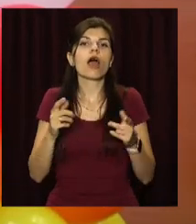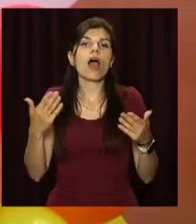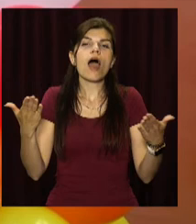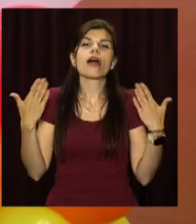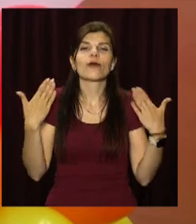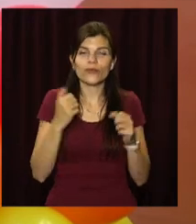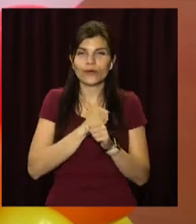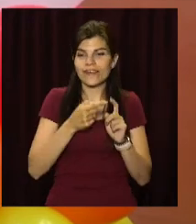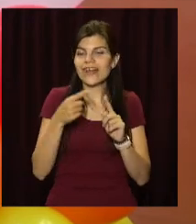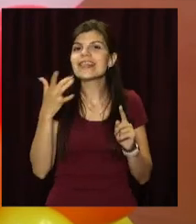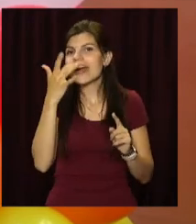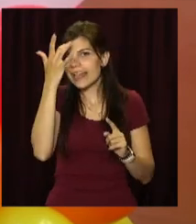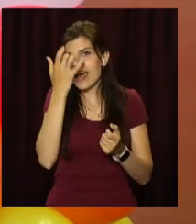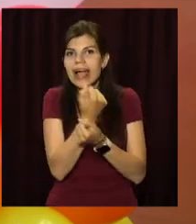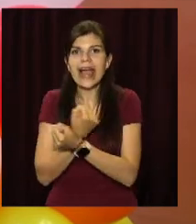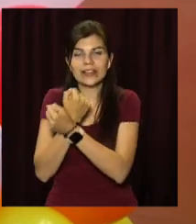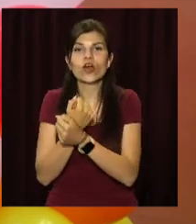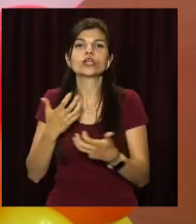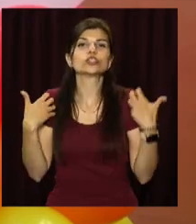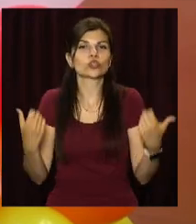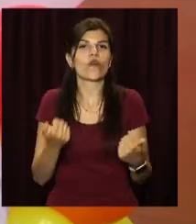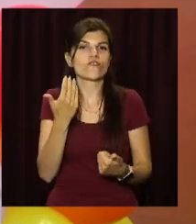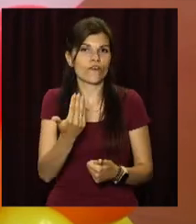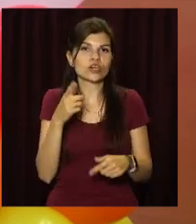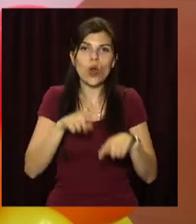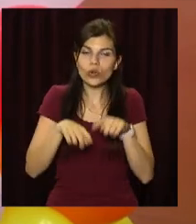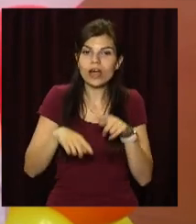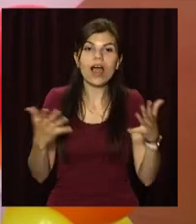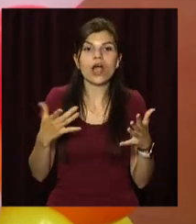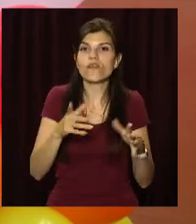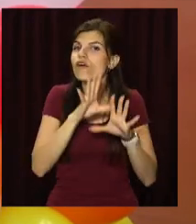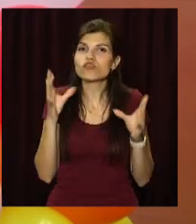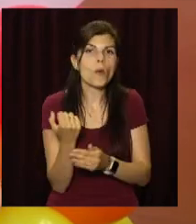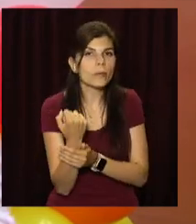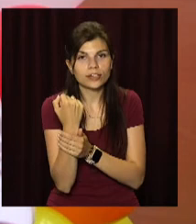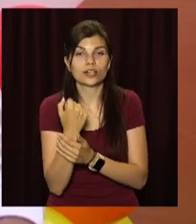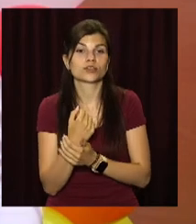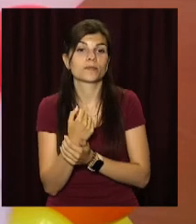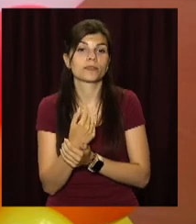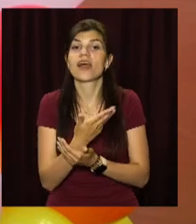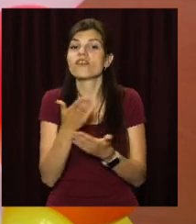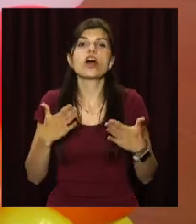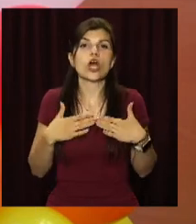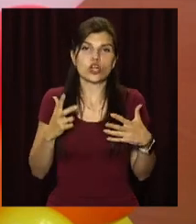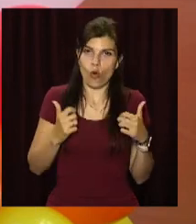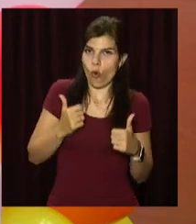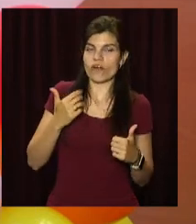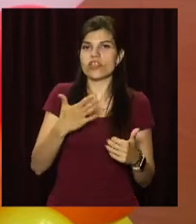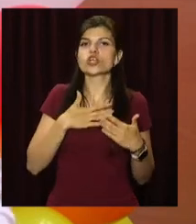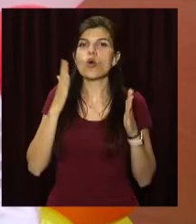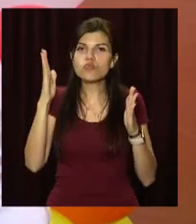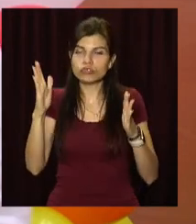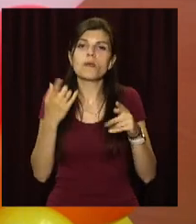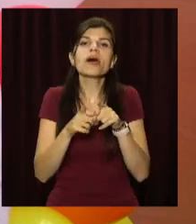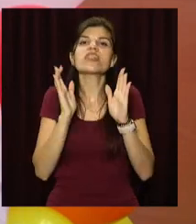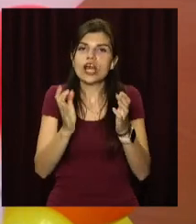в період літніх канікул, пожелати здоров'я вашим батькам, які вас во всьому підтримують. Ну, ви наша гордість, ви наше майбутнє, тому